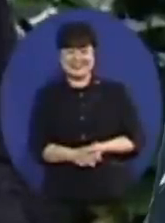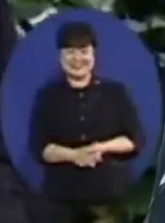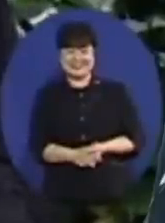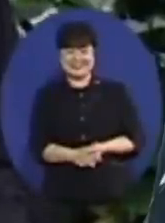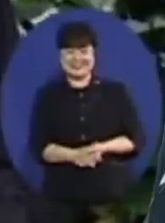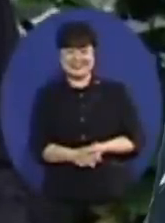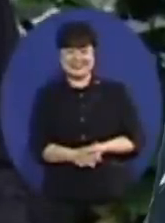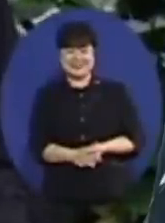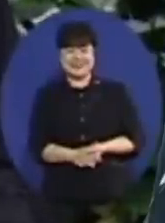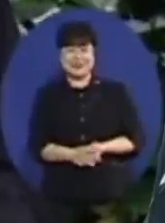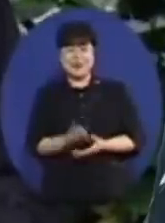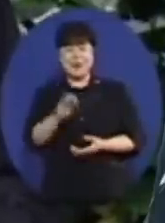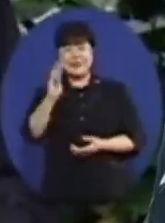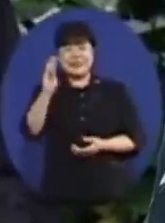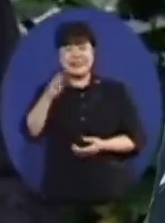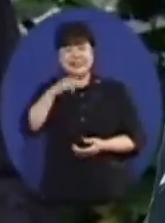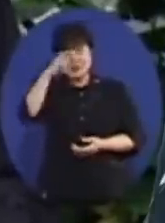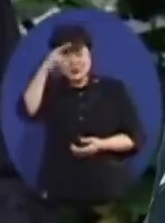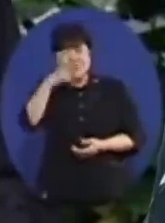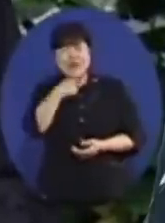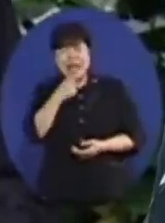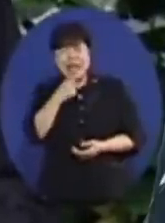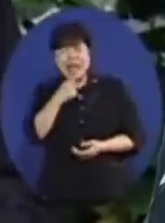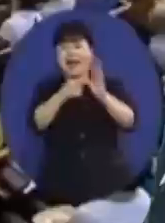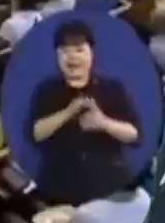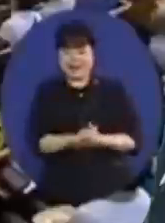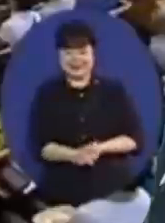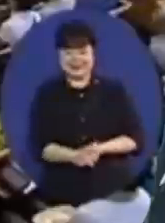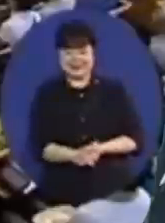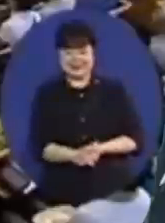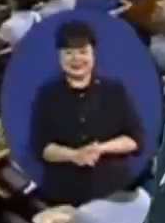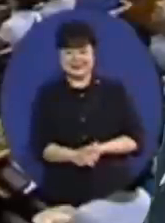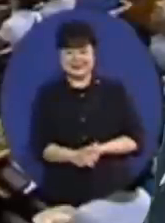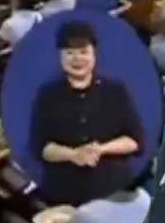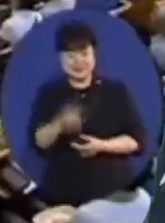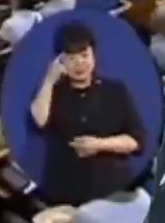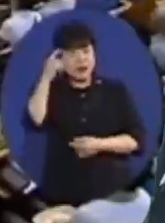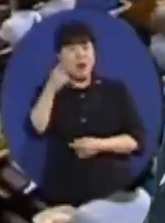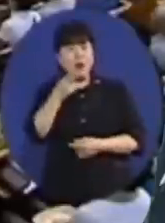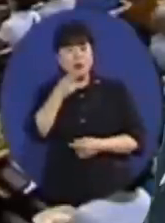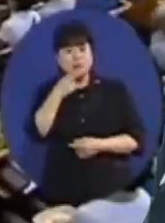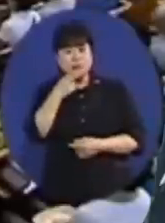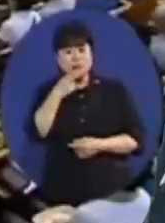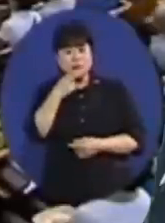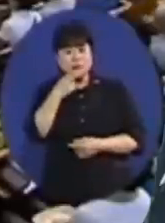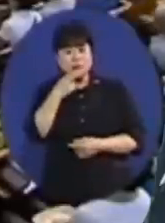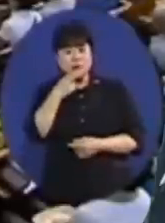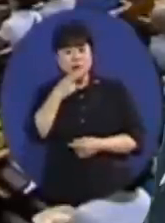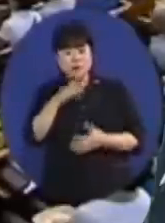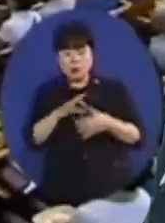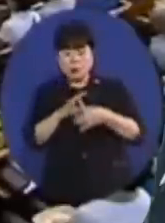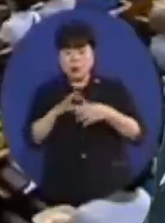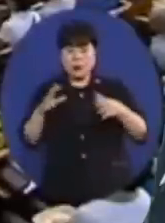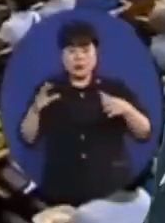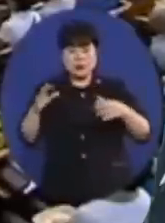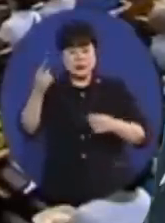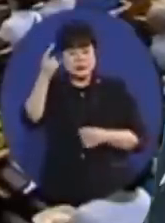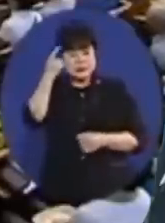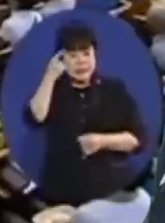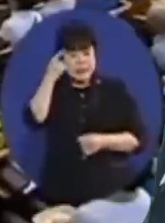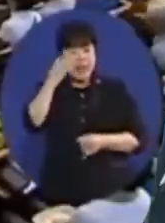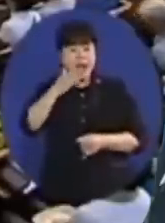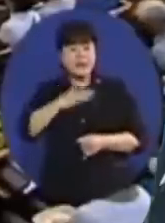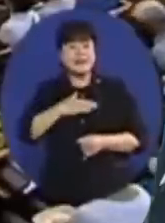그 사람 맥주가 오지 성령이 오지 않습니다 전혀 생각하지 않은 것은 상관이 없습니다 생각이